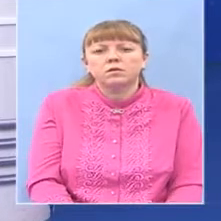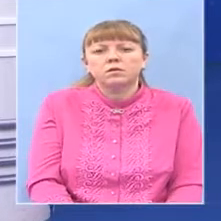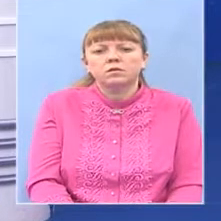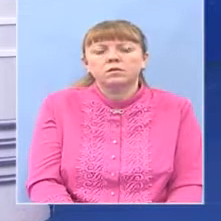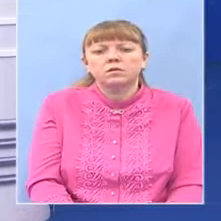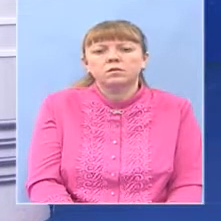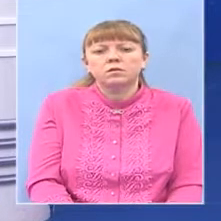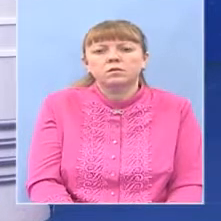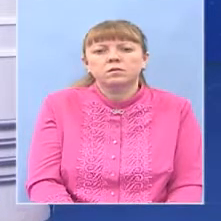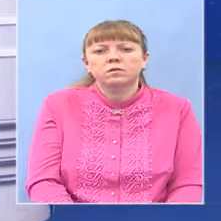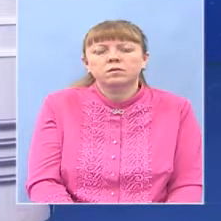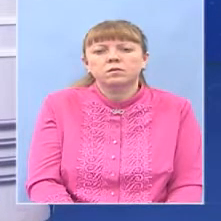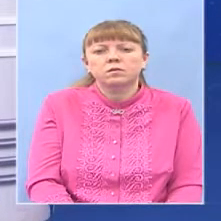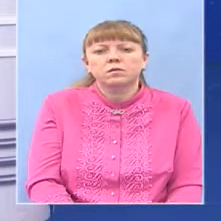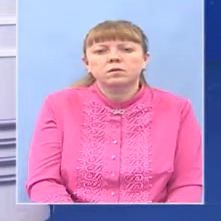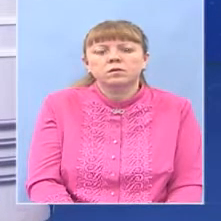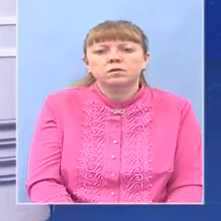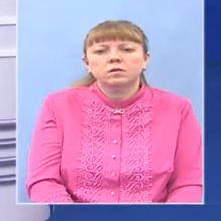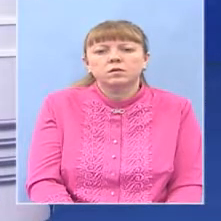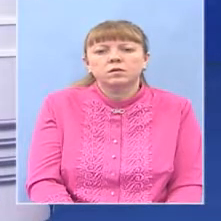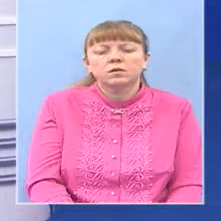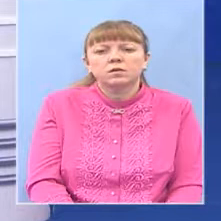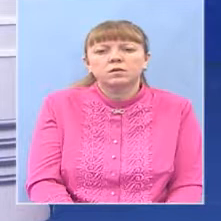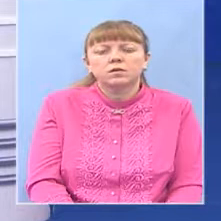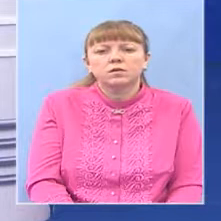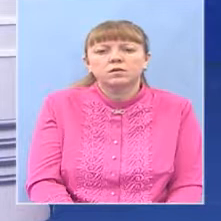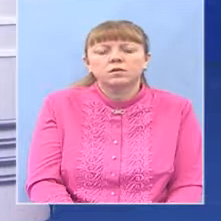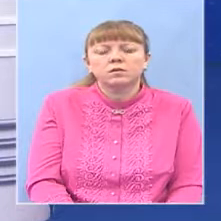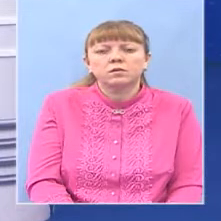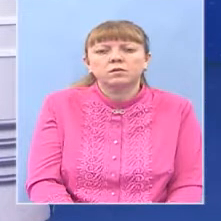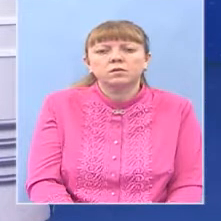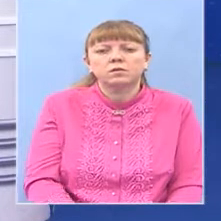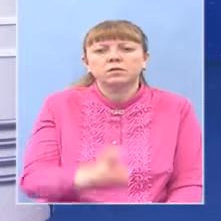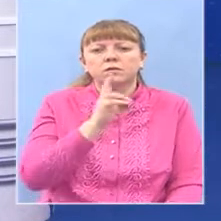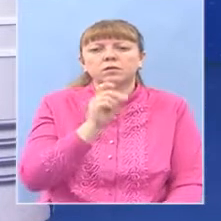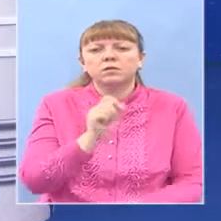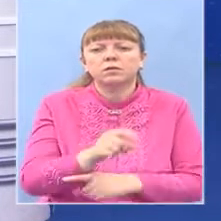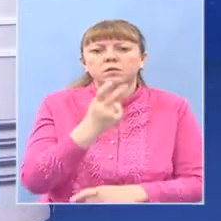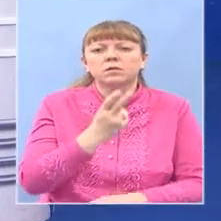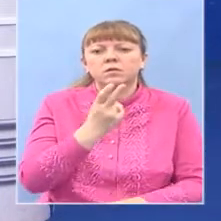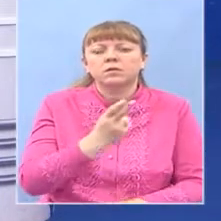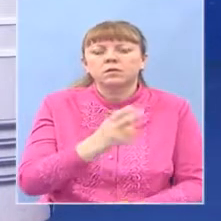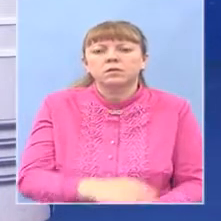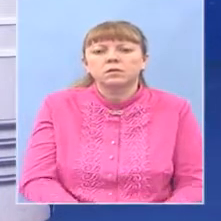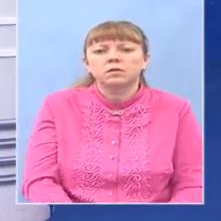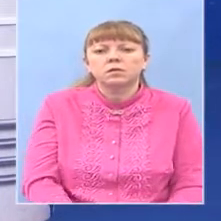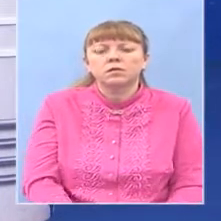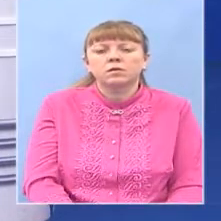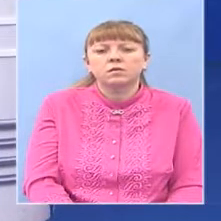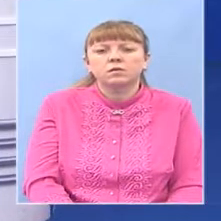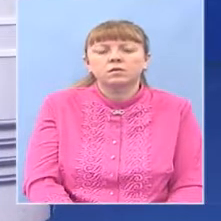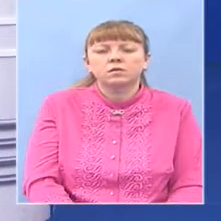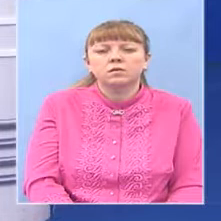Ну, вот, и если говорить там про государственный социальный заказ, вот, он